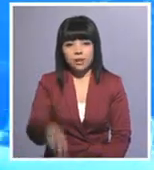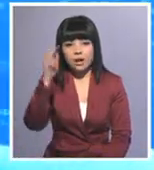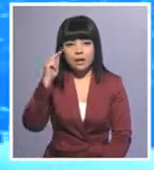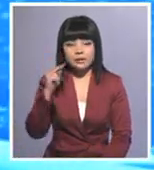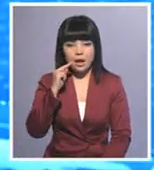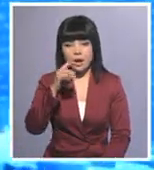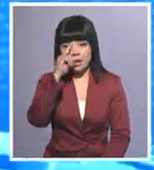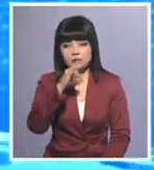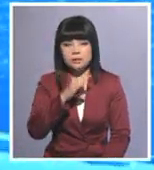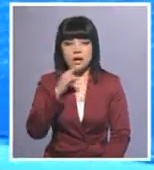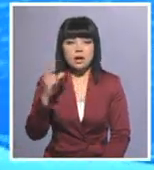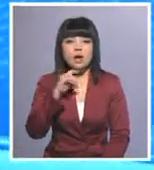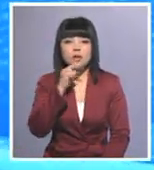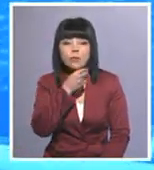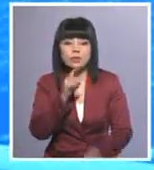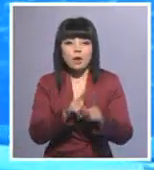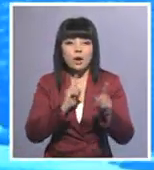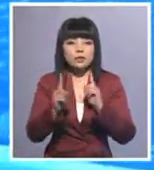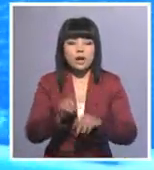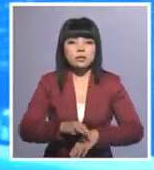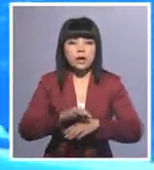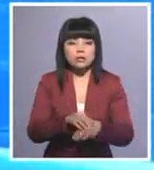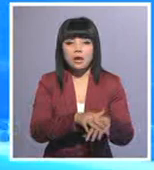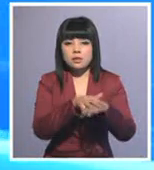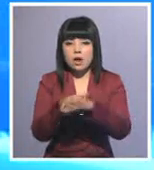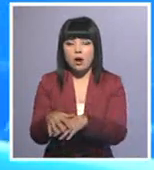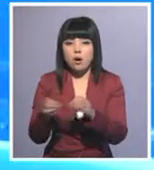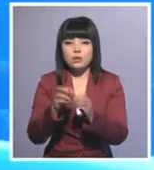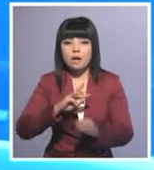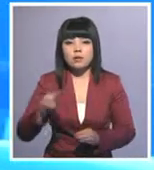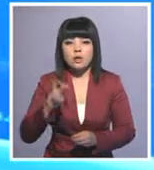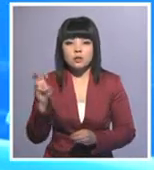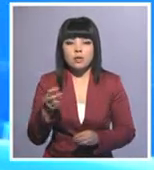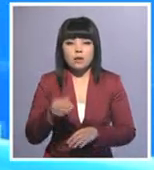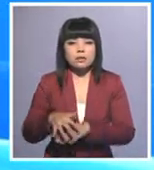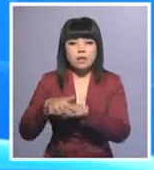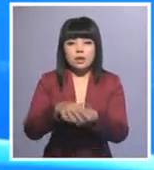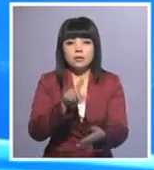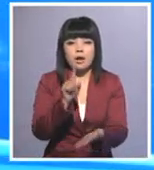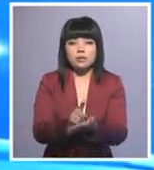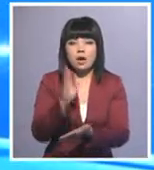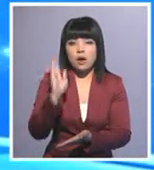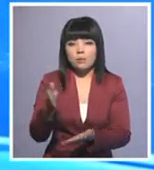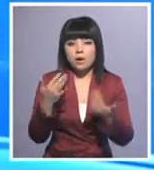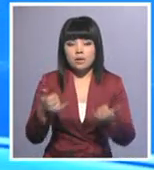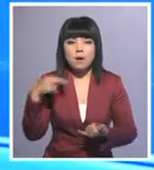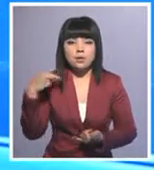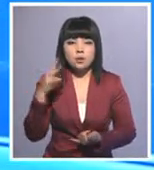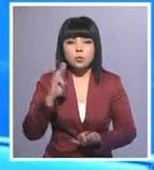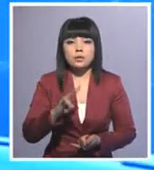Қытайдан қазақ экономикасына тағы да жиыны 10 миллиард доллардан аса қаржы тартылады. Президент Нұрсұлтан Назарбаевтың мемлекеттік сапары